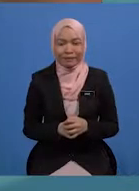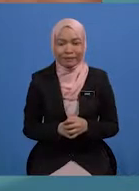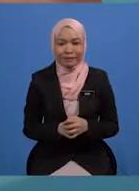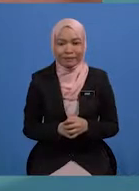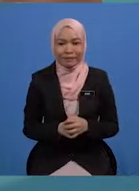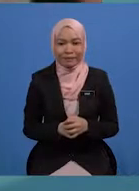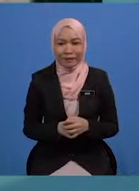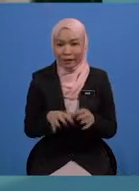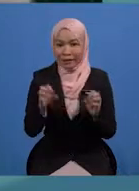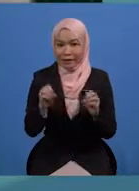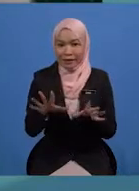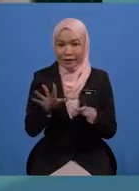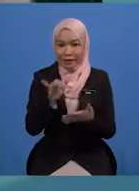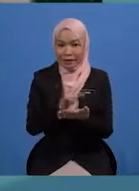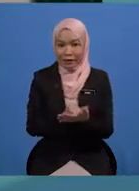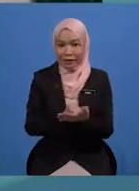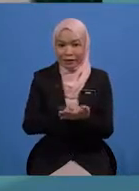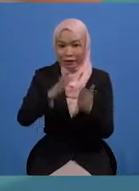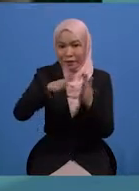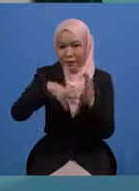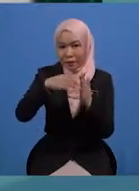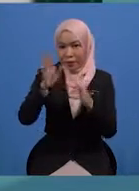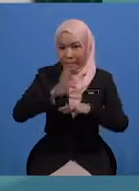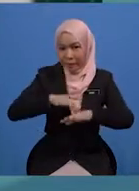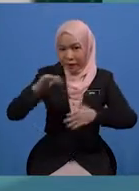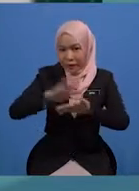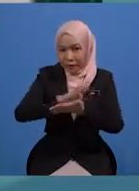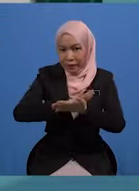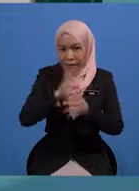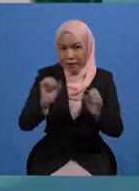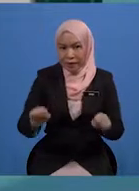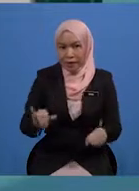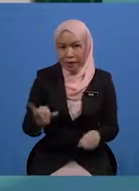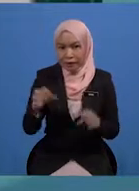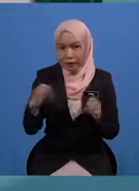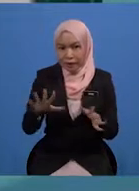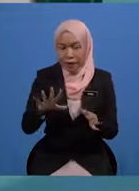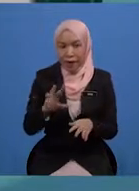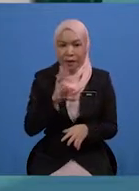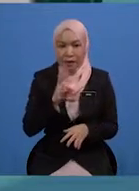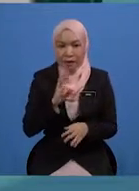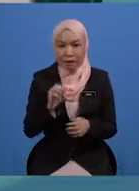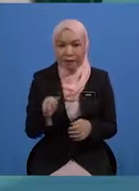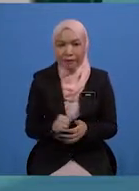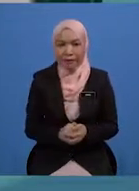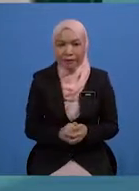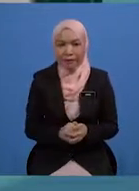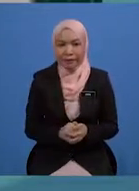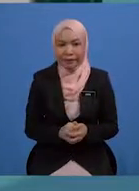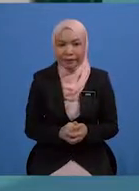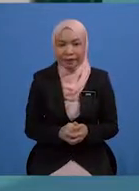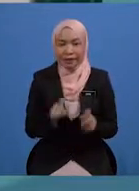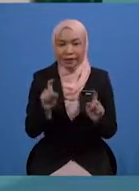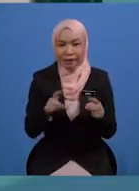Kemudian, sapukan pada permukaan kertas yang telah dibasahkan tadi. Hati-hati juga semasa menyapu